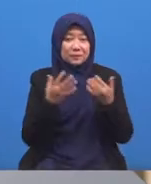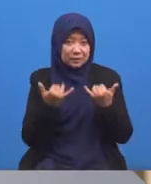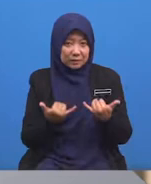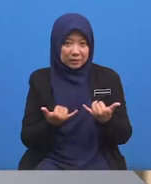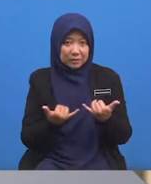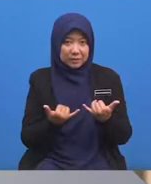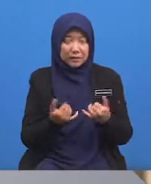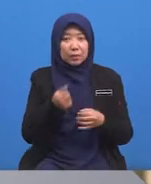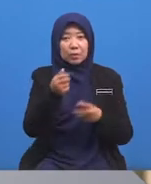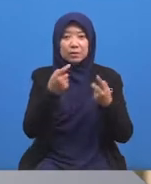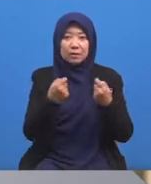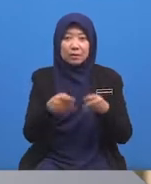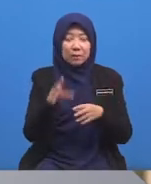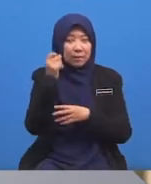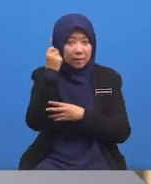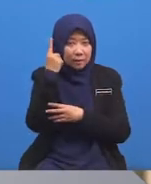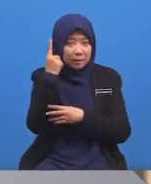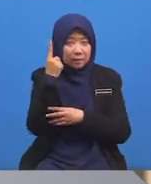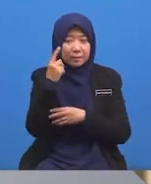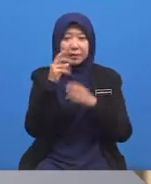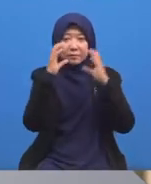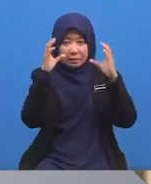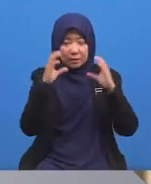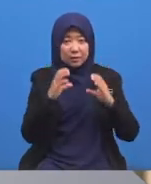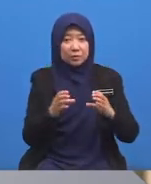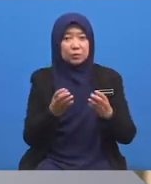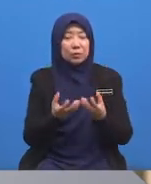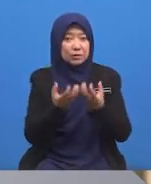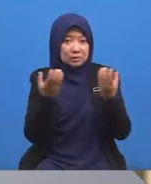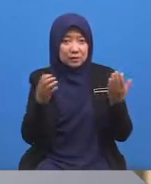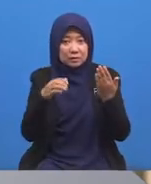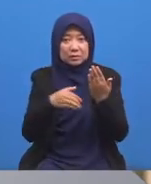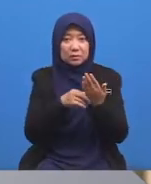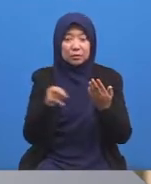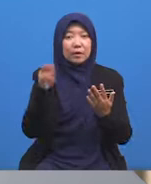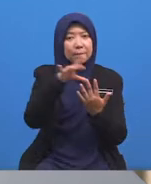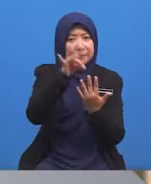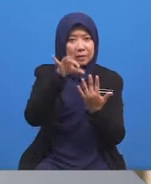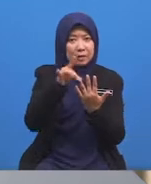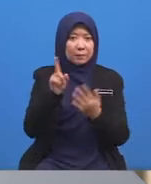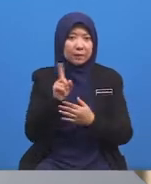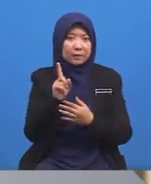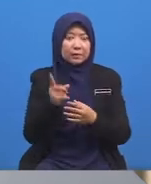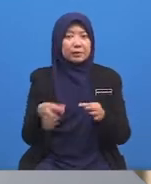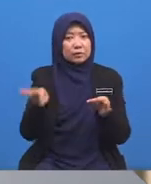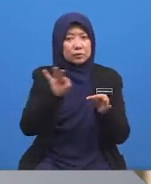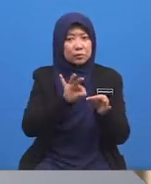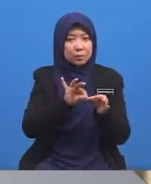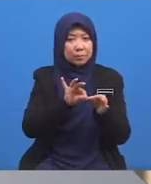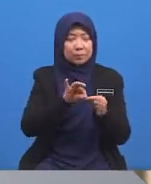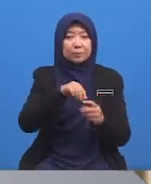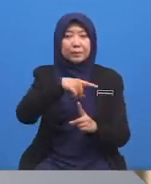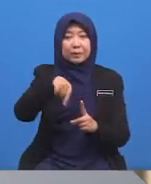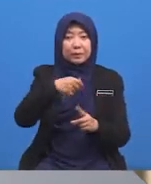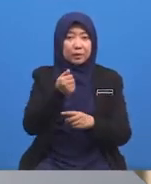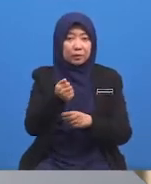Sekarang kamu telah faham kaedah mengasingkan campuran. Pilih kaedah yang sesuai apabila